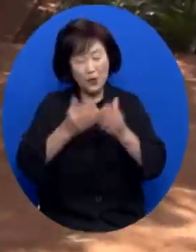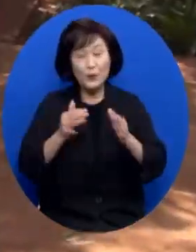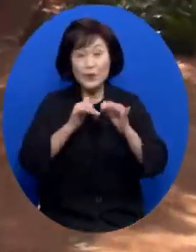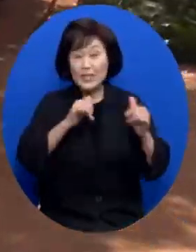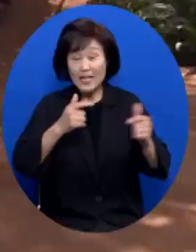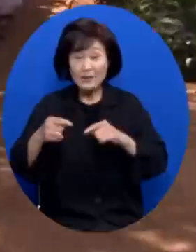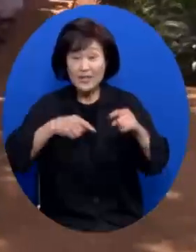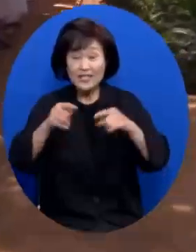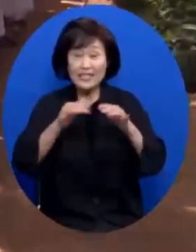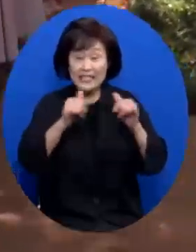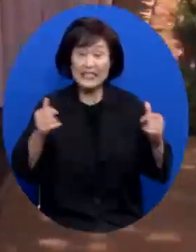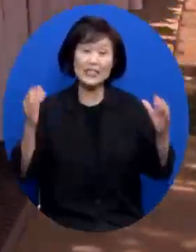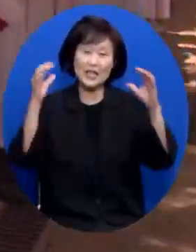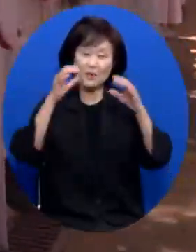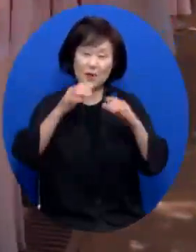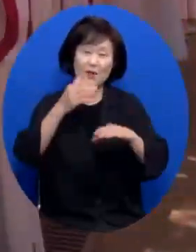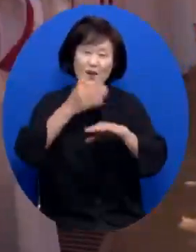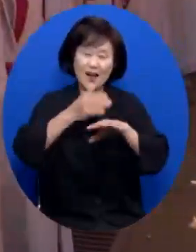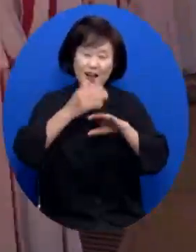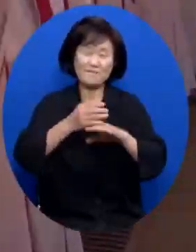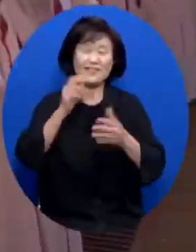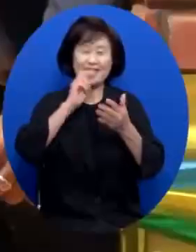기쁨과 감사를 전합니다.